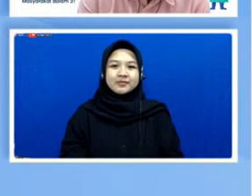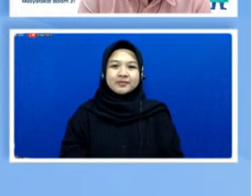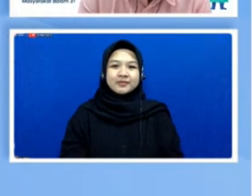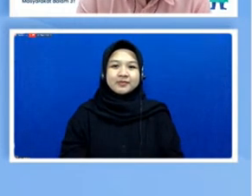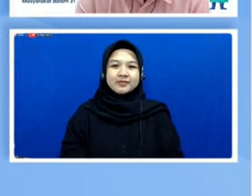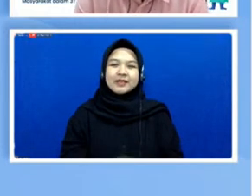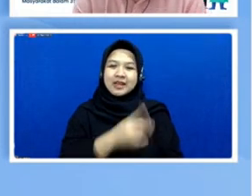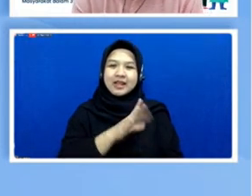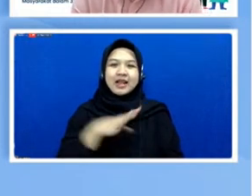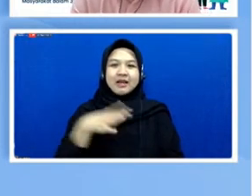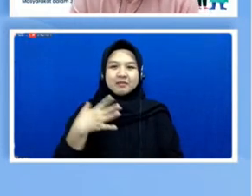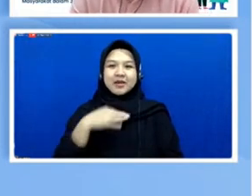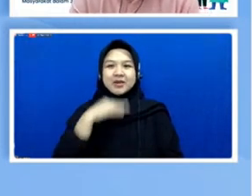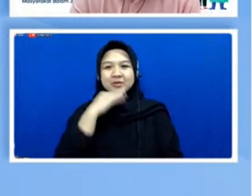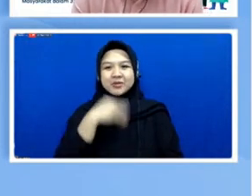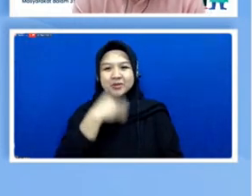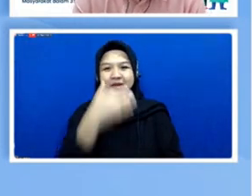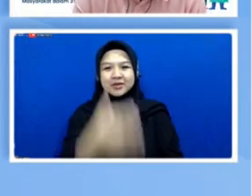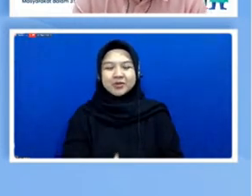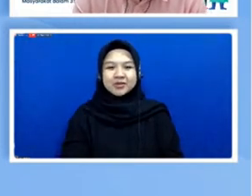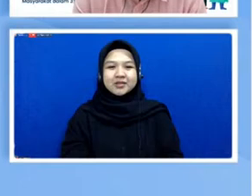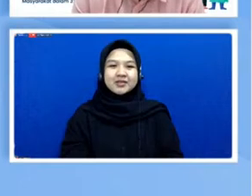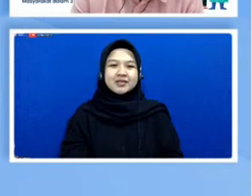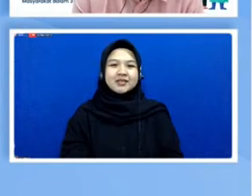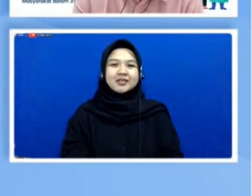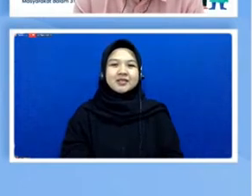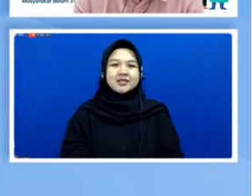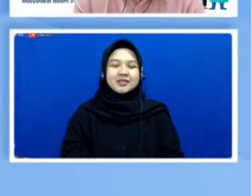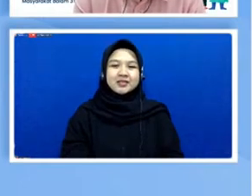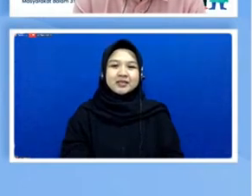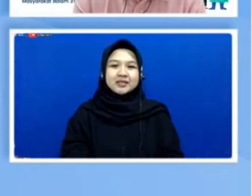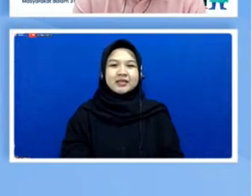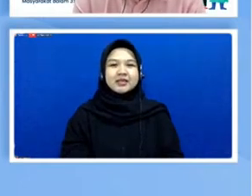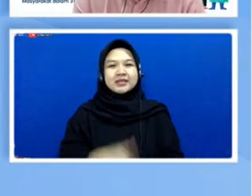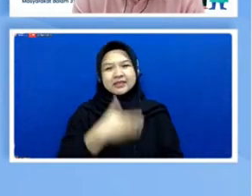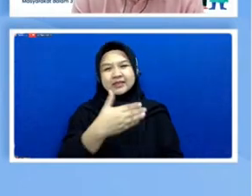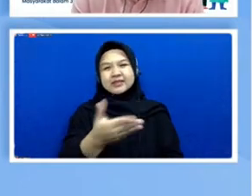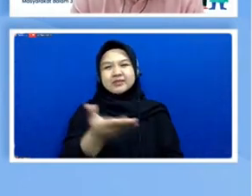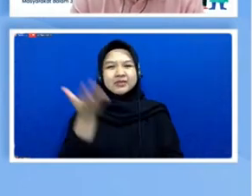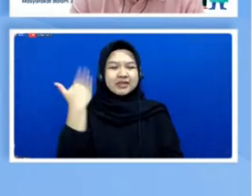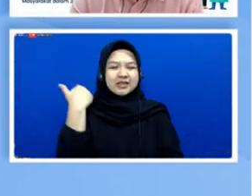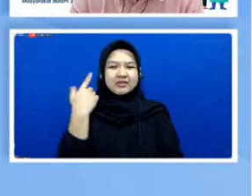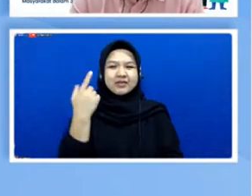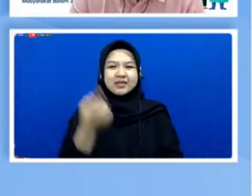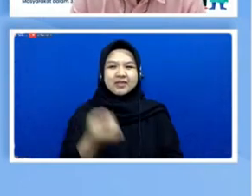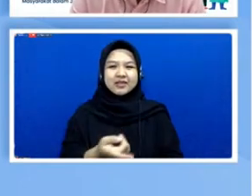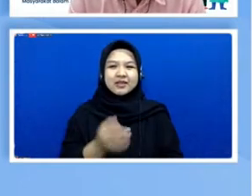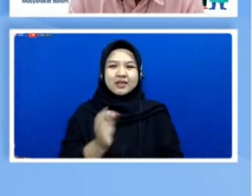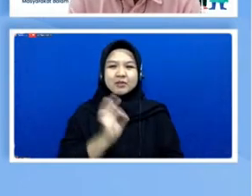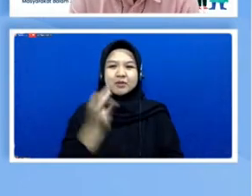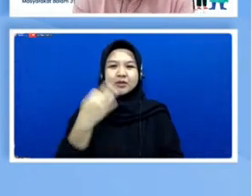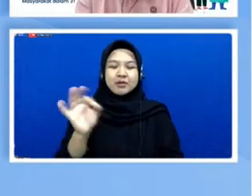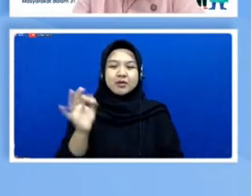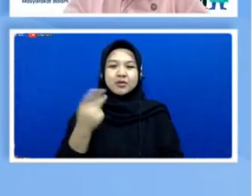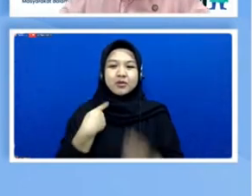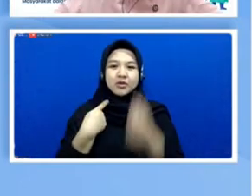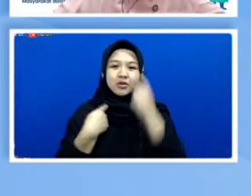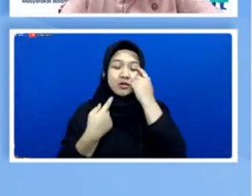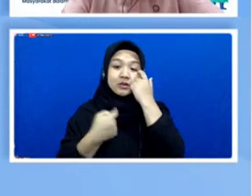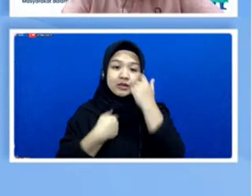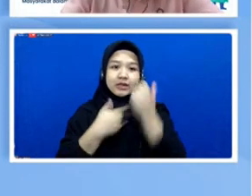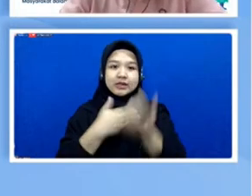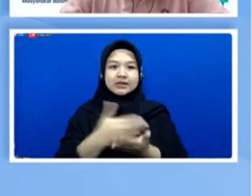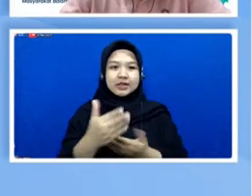lama jadi nunggu lanjutnya aja. Nah, oh ini slide-nya masih slide lama ini. Belum yang terbaru. Tolong di ini saya aja share ya,